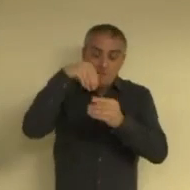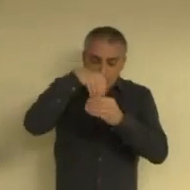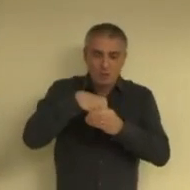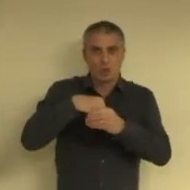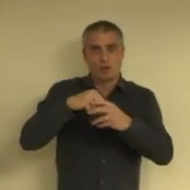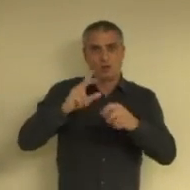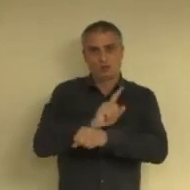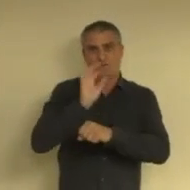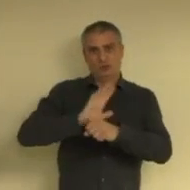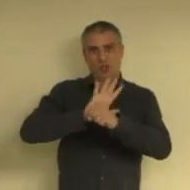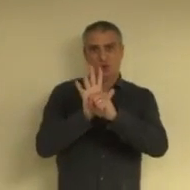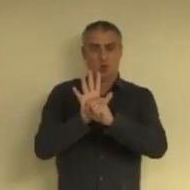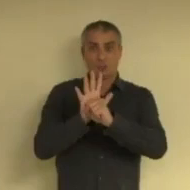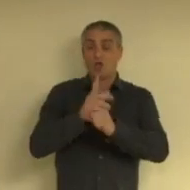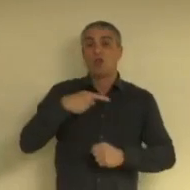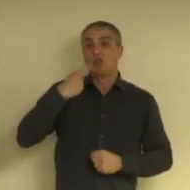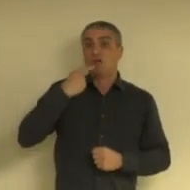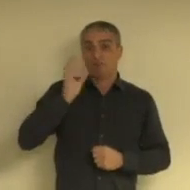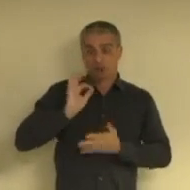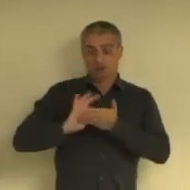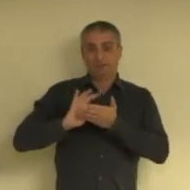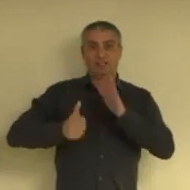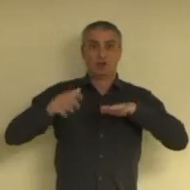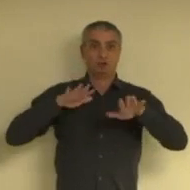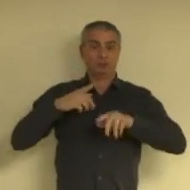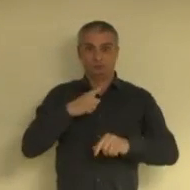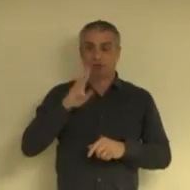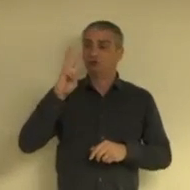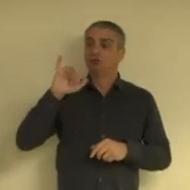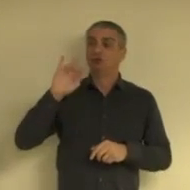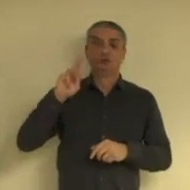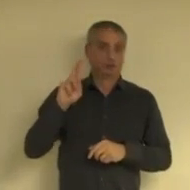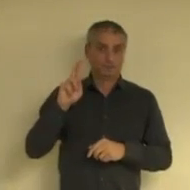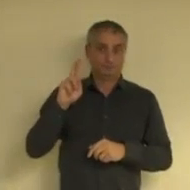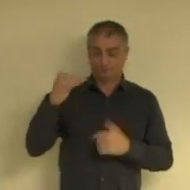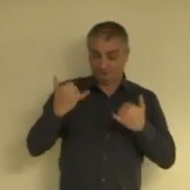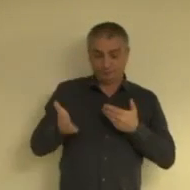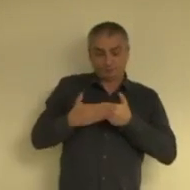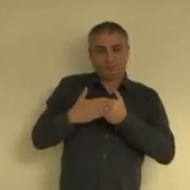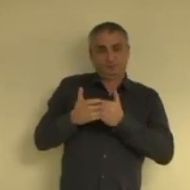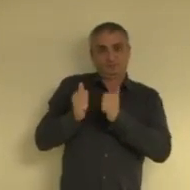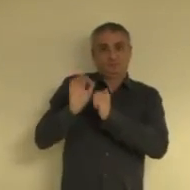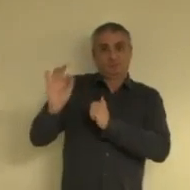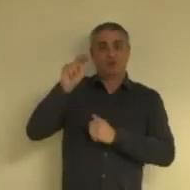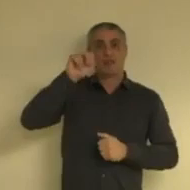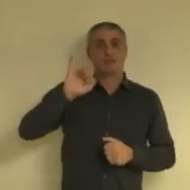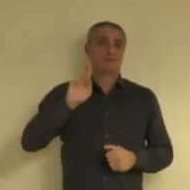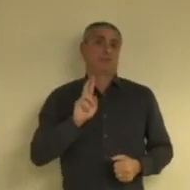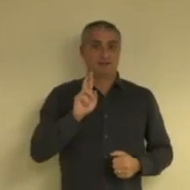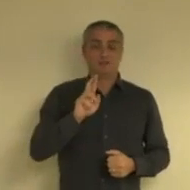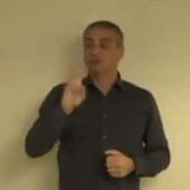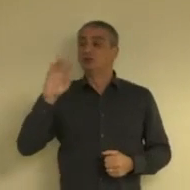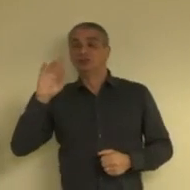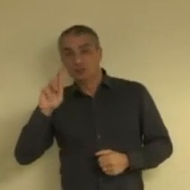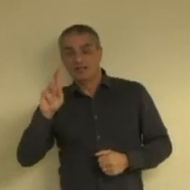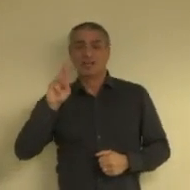בתוך הקורונה. הדוברת של משרד ראש הממשלה, שיר, נישאה לבחיר ליבה, ניר.